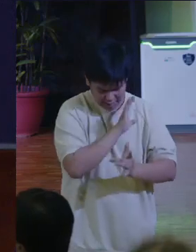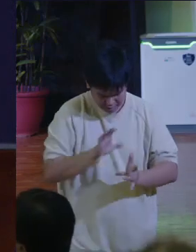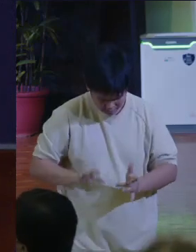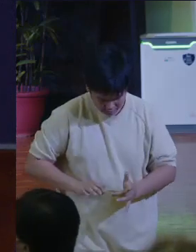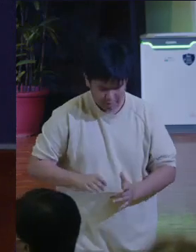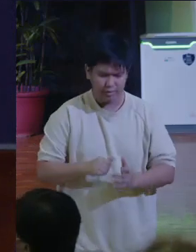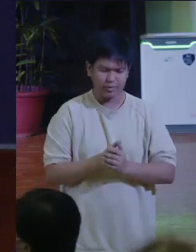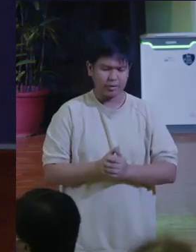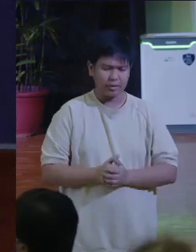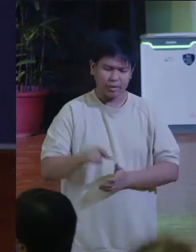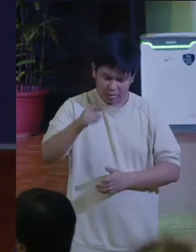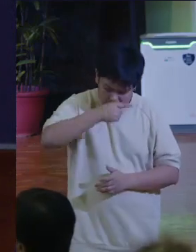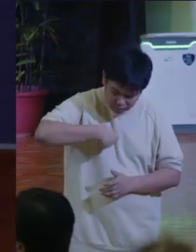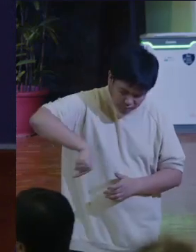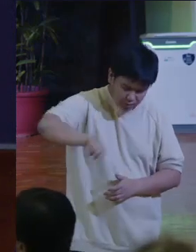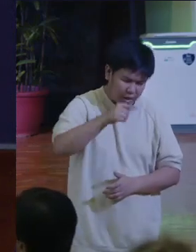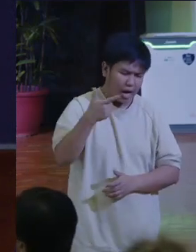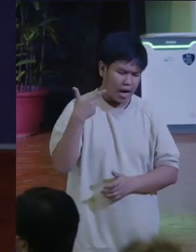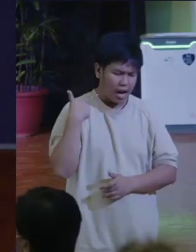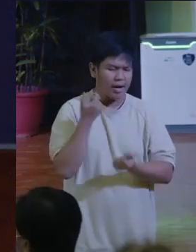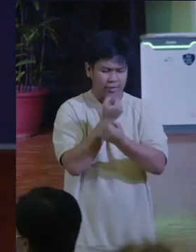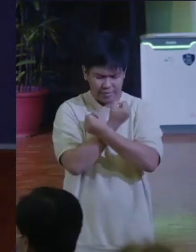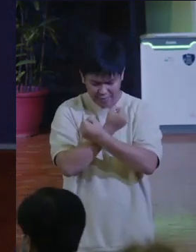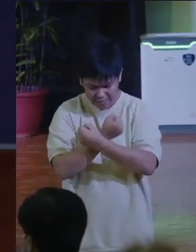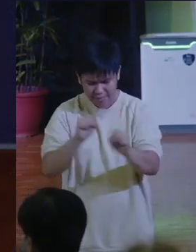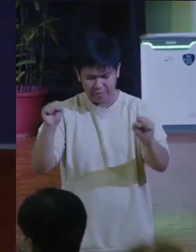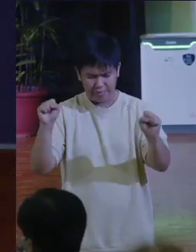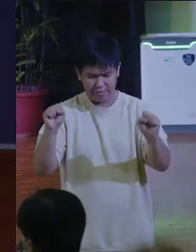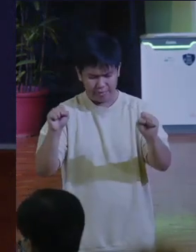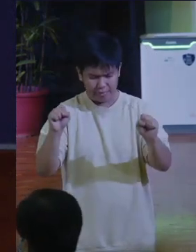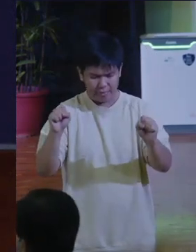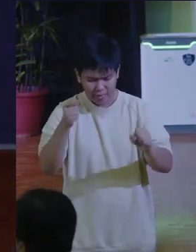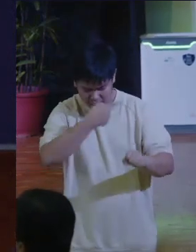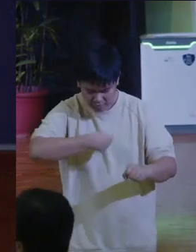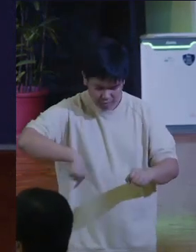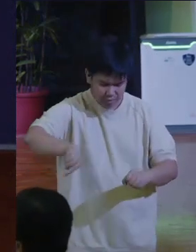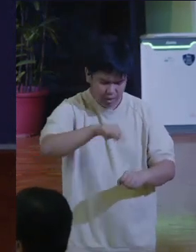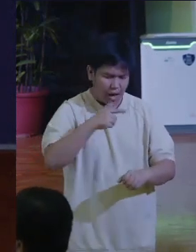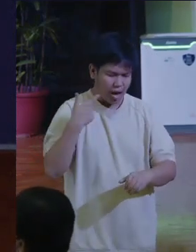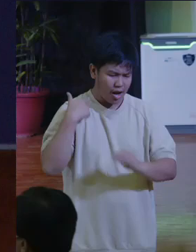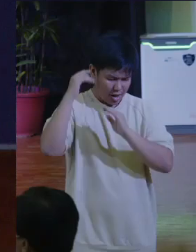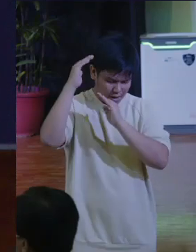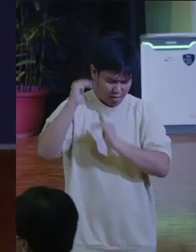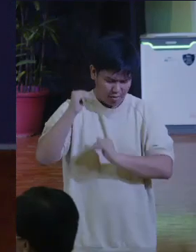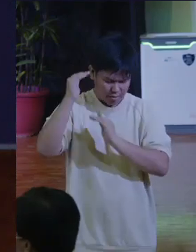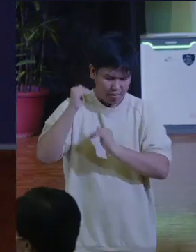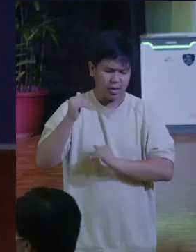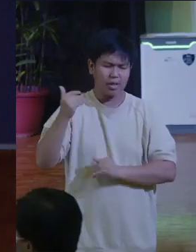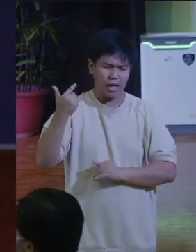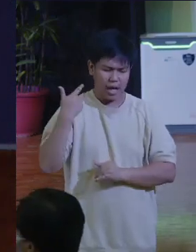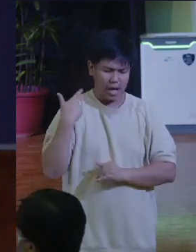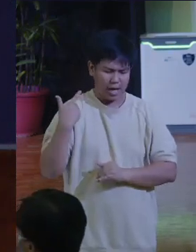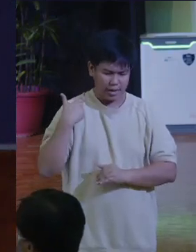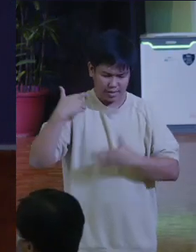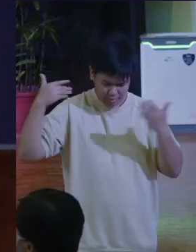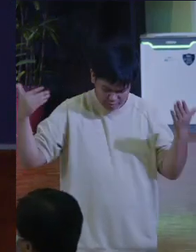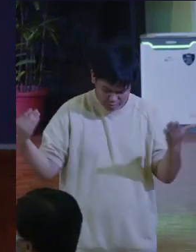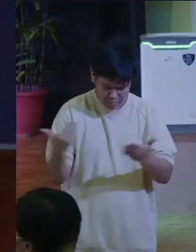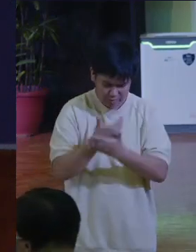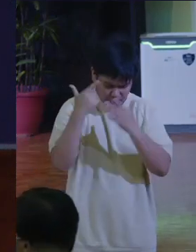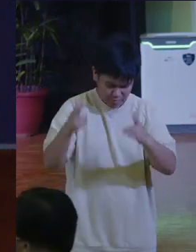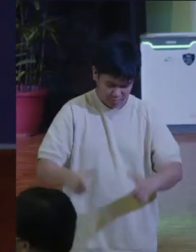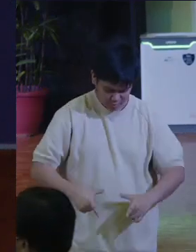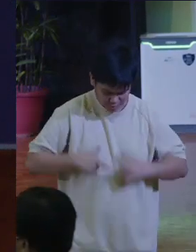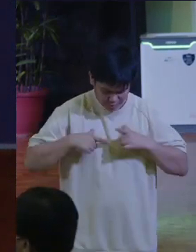dahil dito, kami ay mayroong kaligtasan. Kami ay mayroong pag-asa magkaroon ng bagong